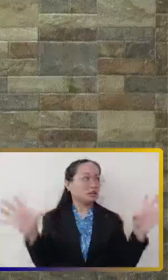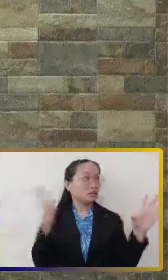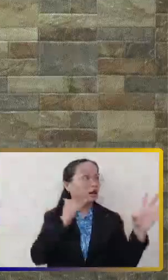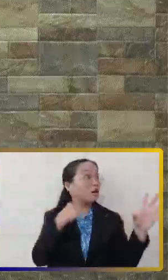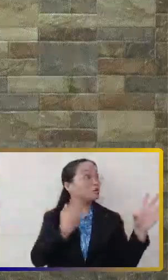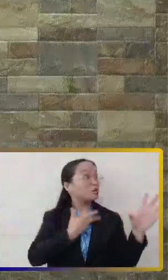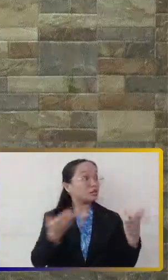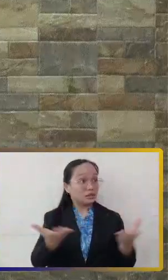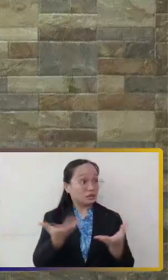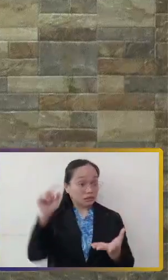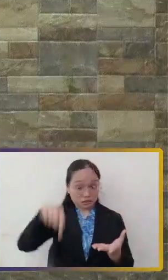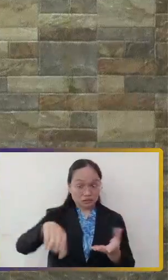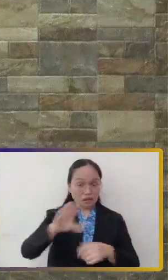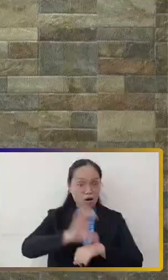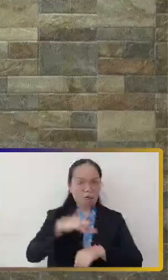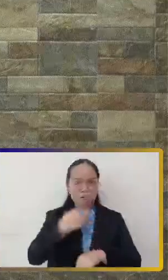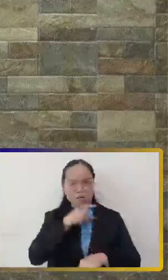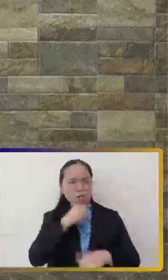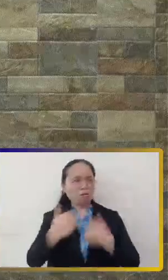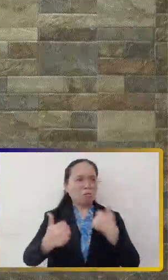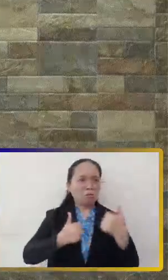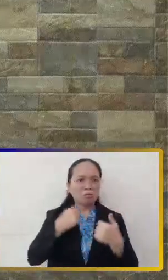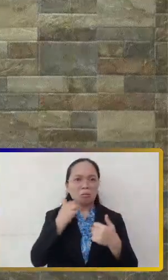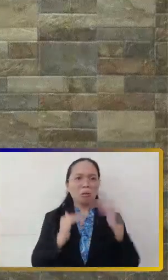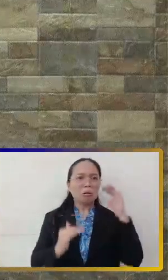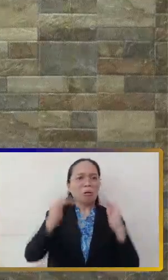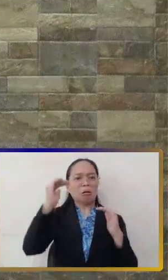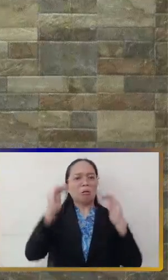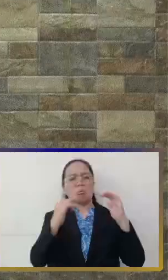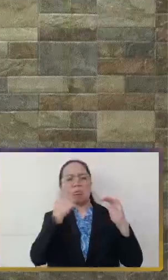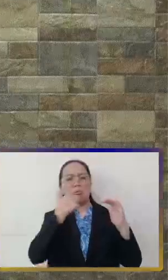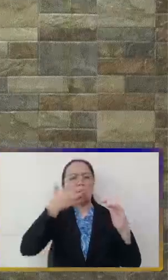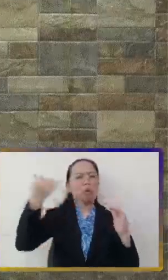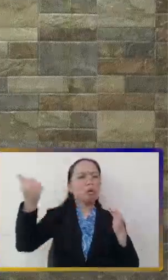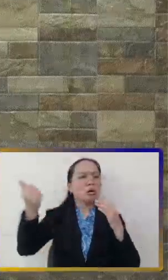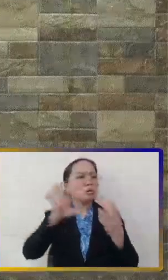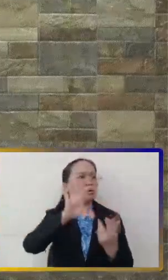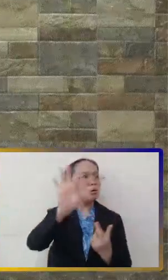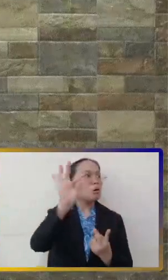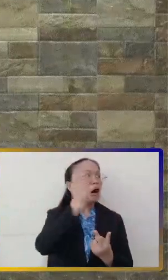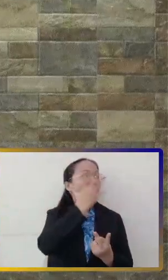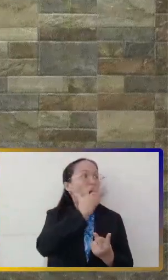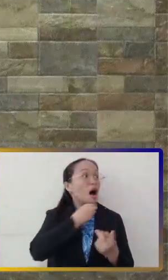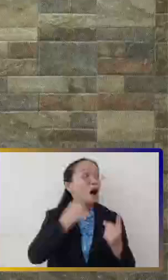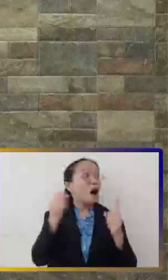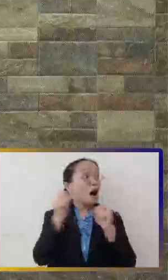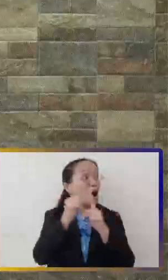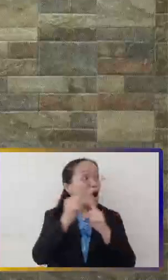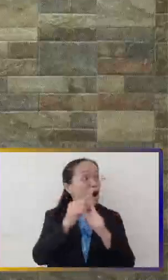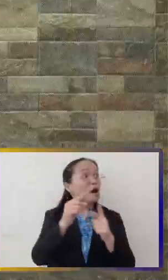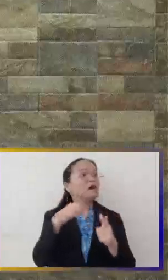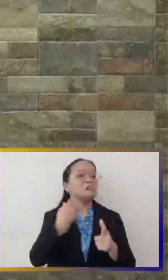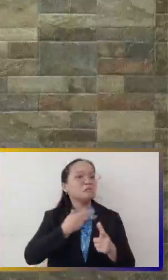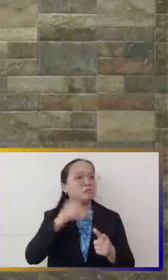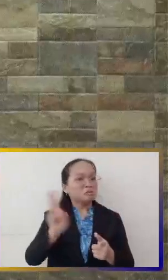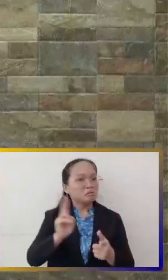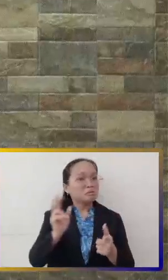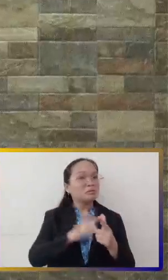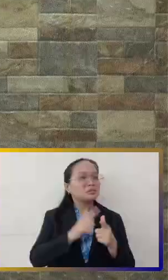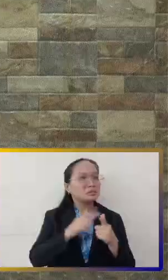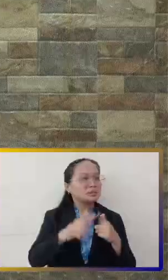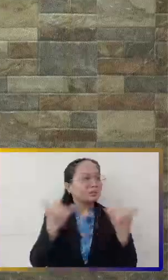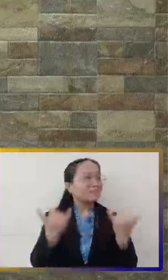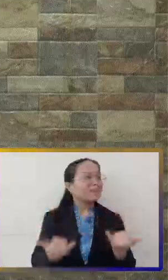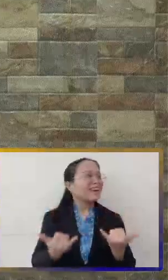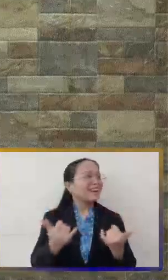rito nagpapagalingan, hindi po tayo nagpipili ng mga flowery words dito para lamang